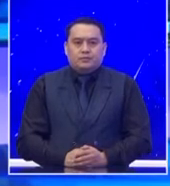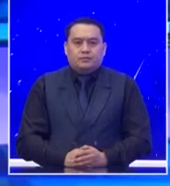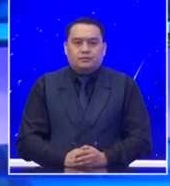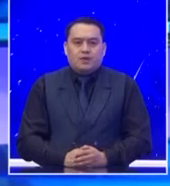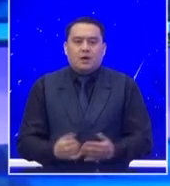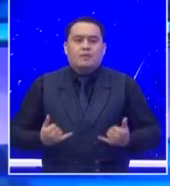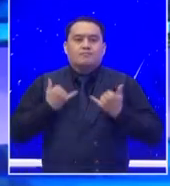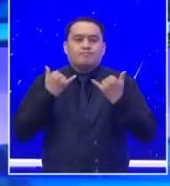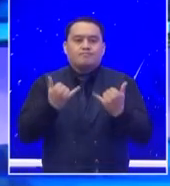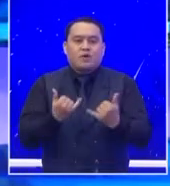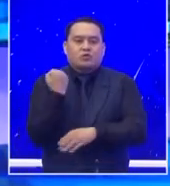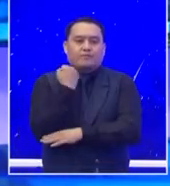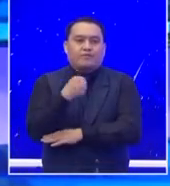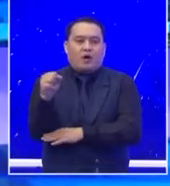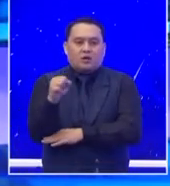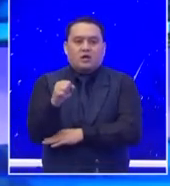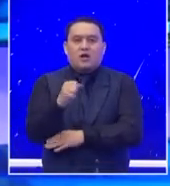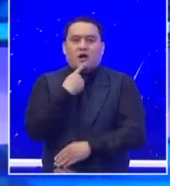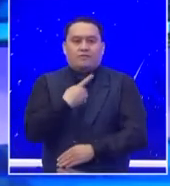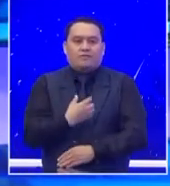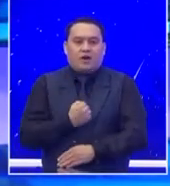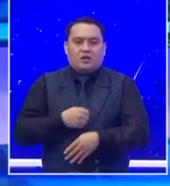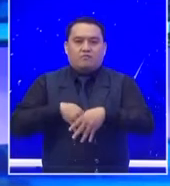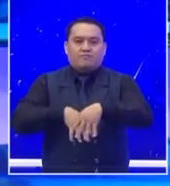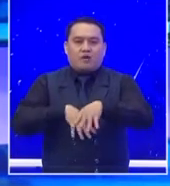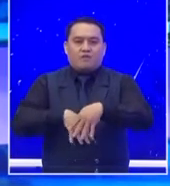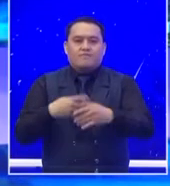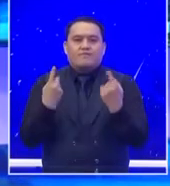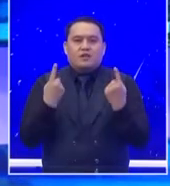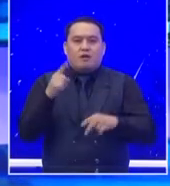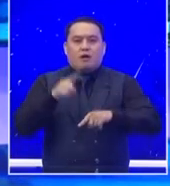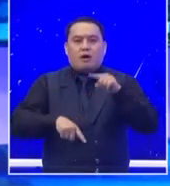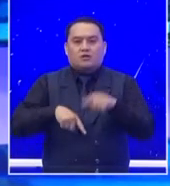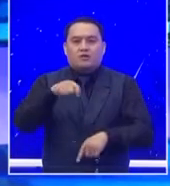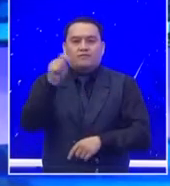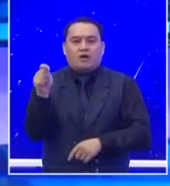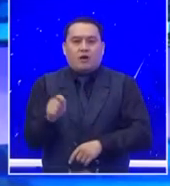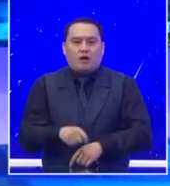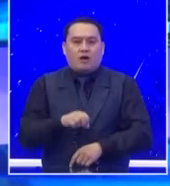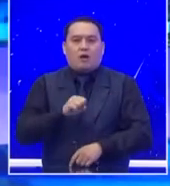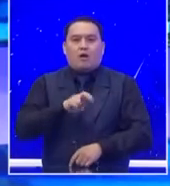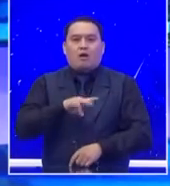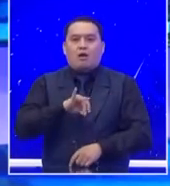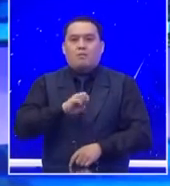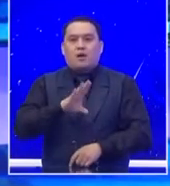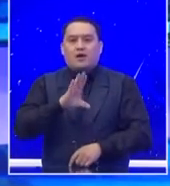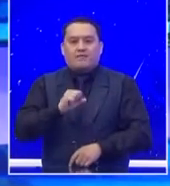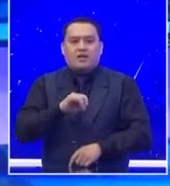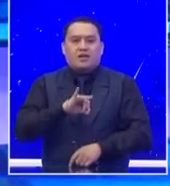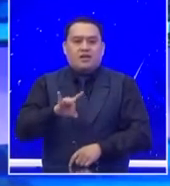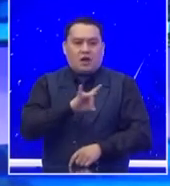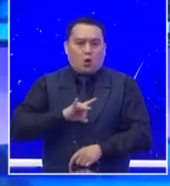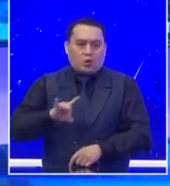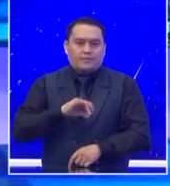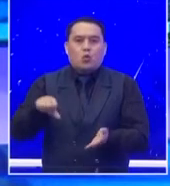Честь и хвала победителям. Персональный военный парад для ветерана Великой Отечественной войны Кучерхана Алимбаева провели в Вилийском